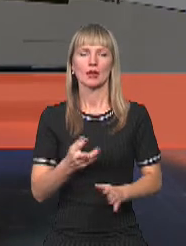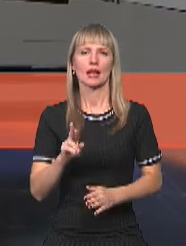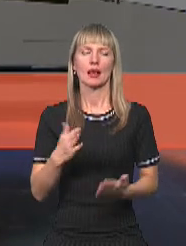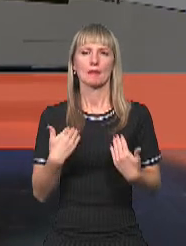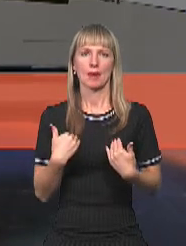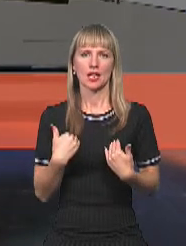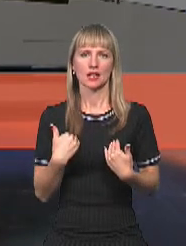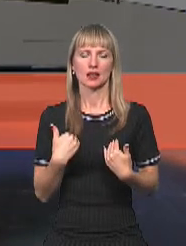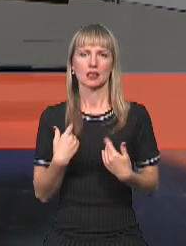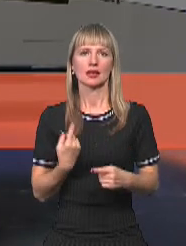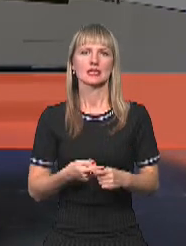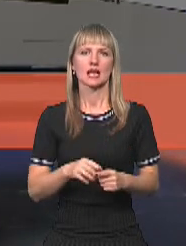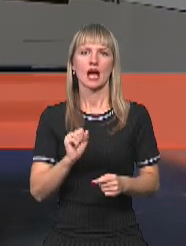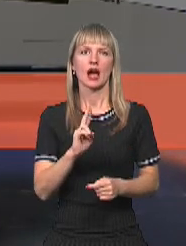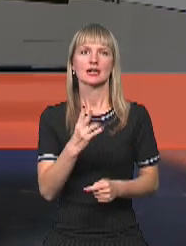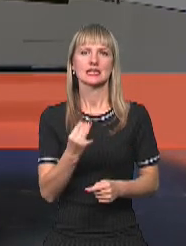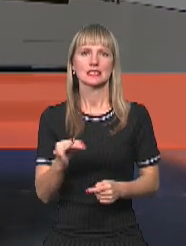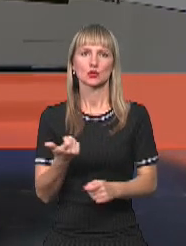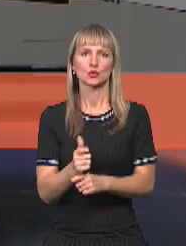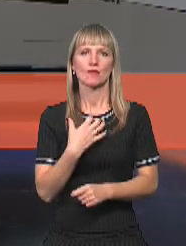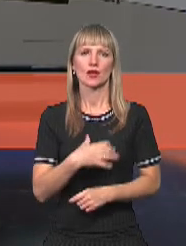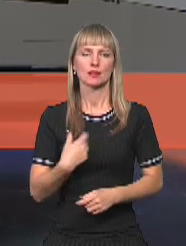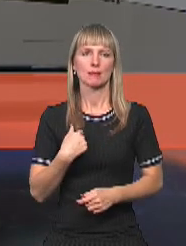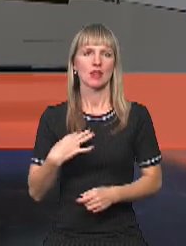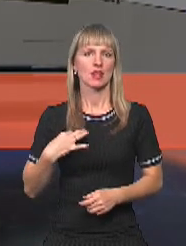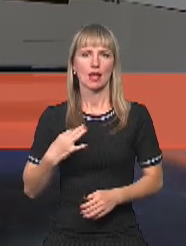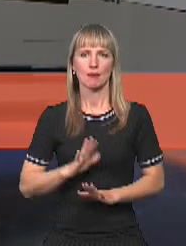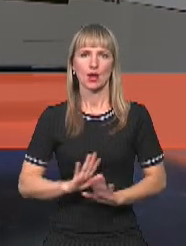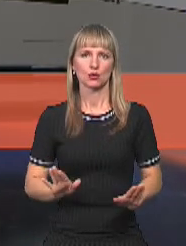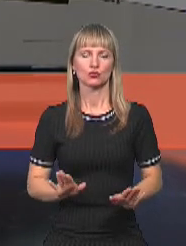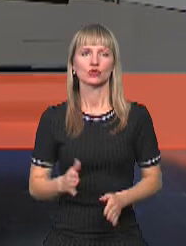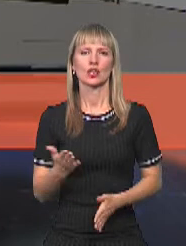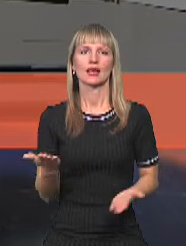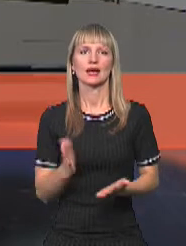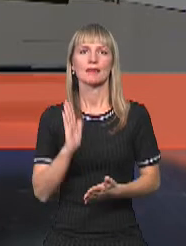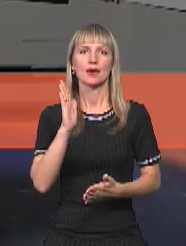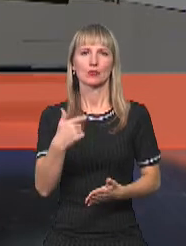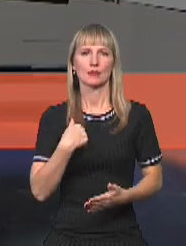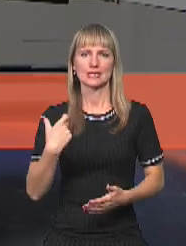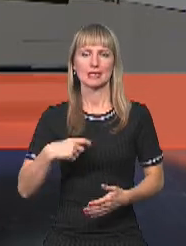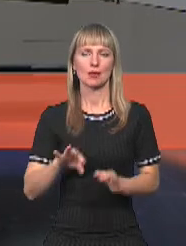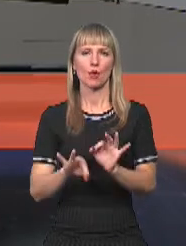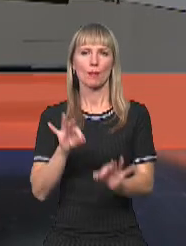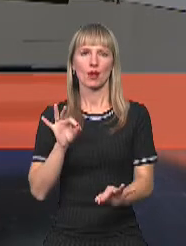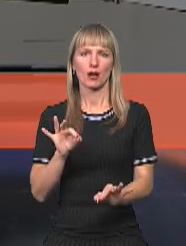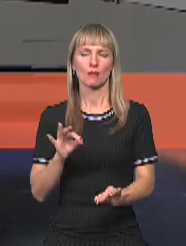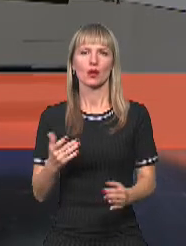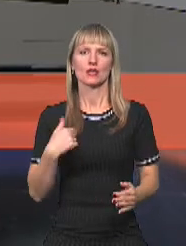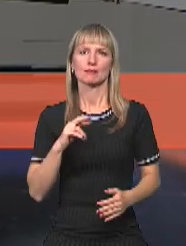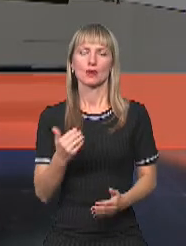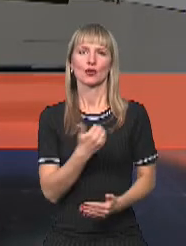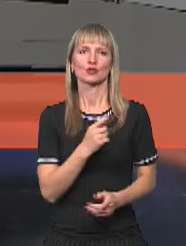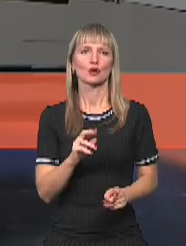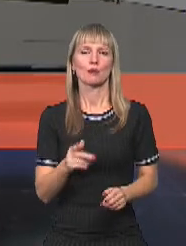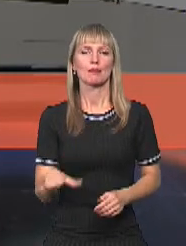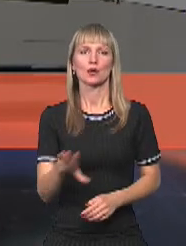мене ці акції, вони дуже важливі, тому що мені не байдуже. Не байдуже, яке майбутнє ми собі виберемо. Тобто, я хотів би, щоб